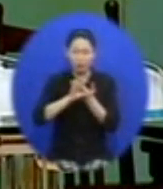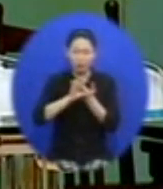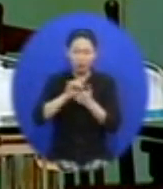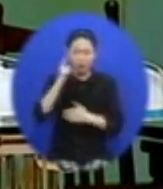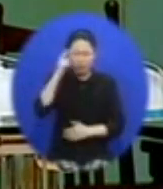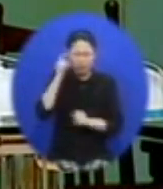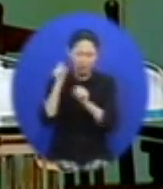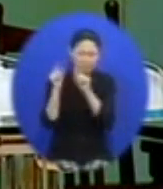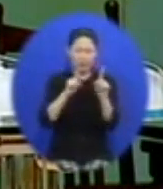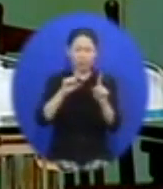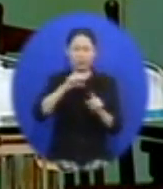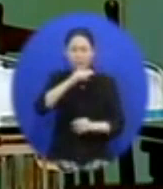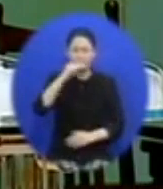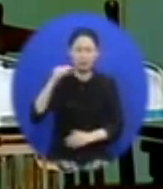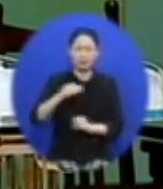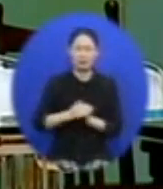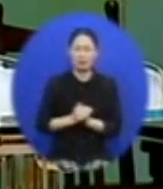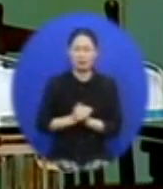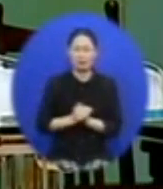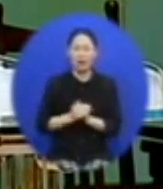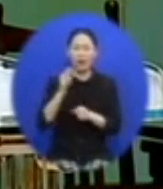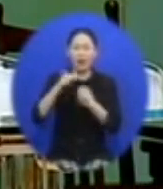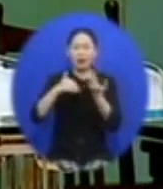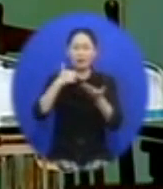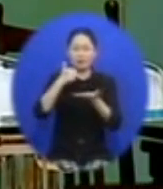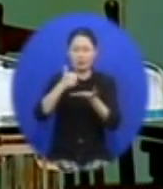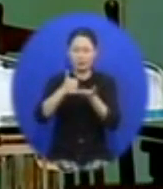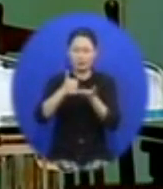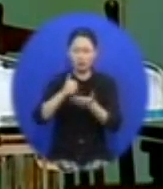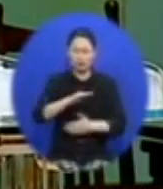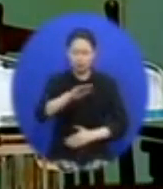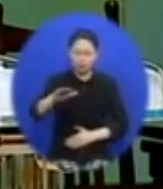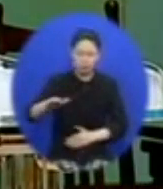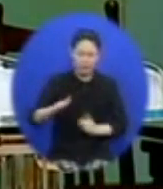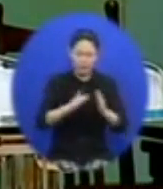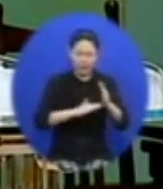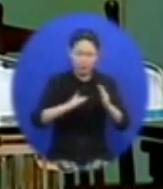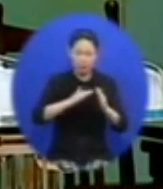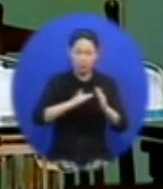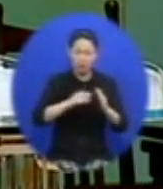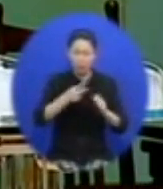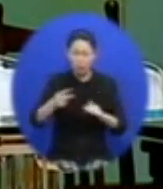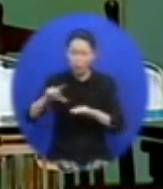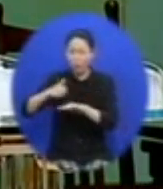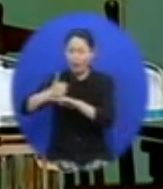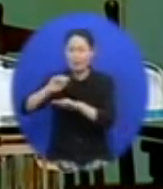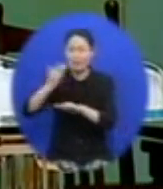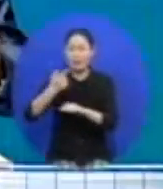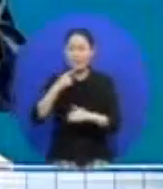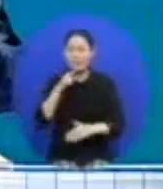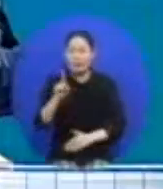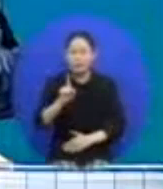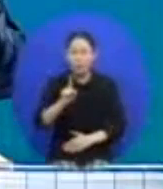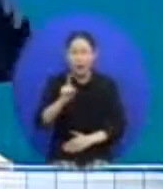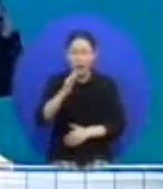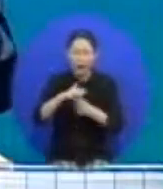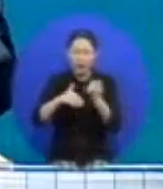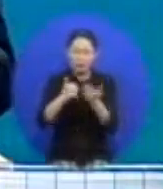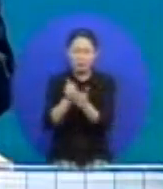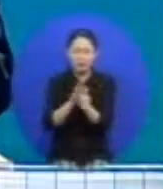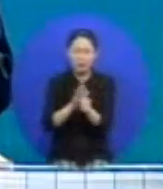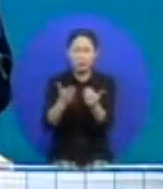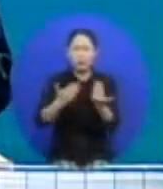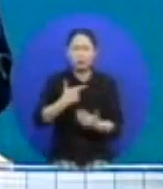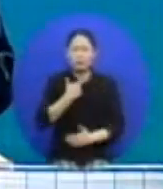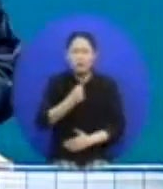잘 있어야 되요 하나님이 우리 가정에 왕이 셔야 된다는 말은 하나님이 뭐 대접받고